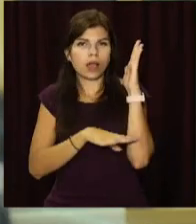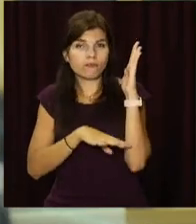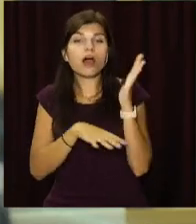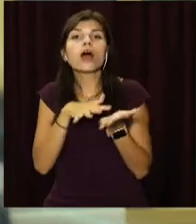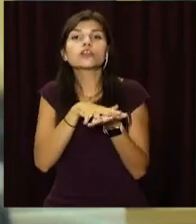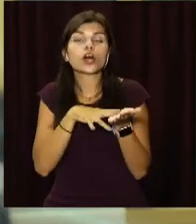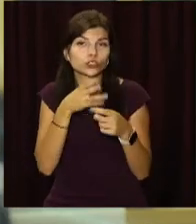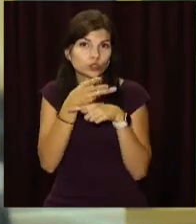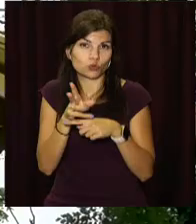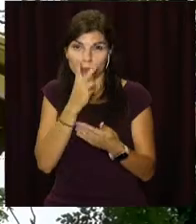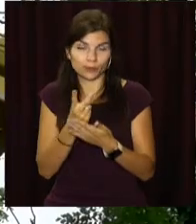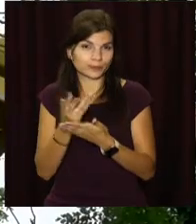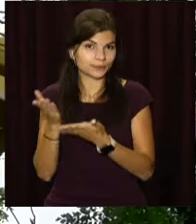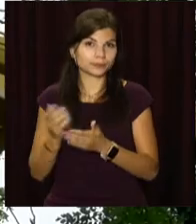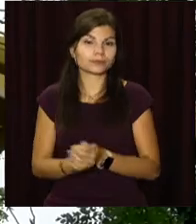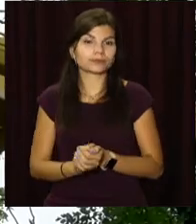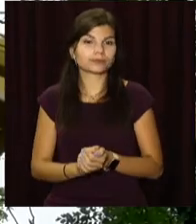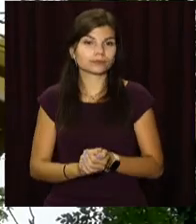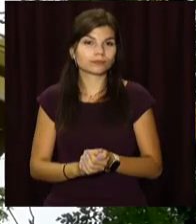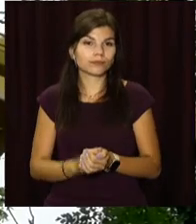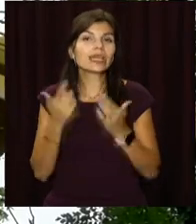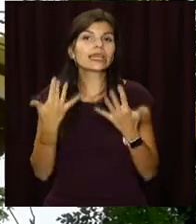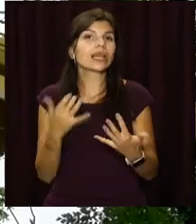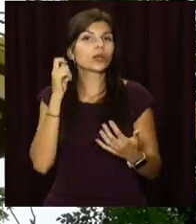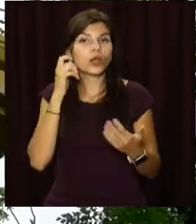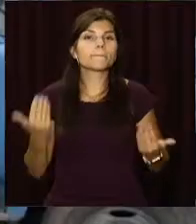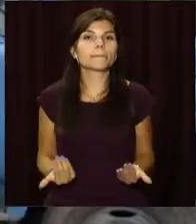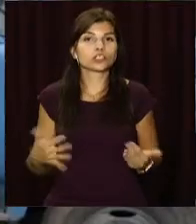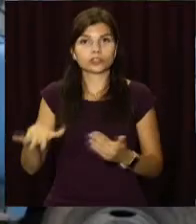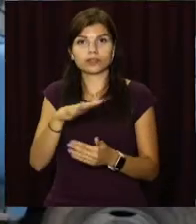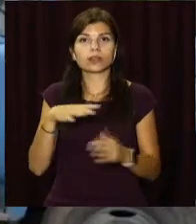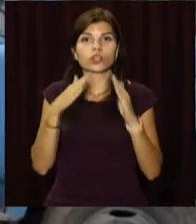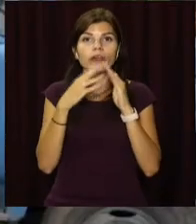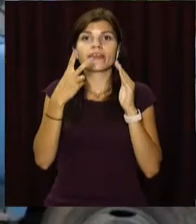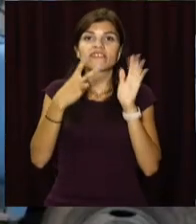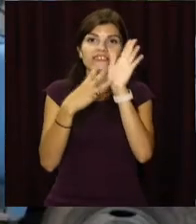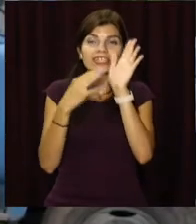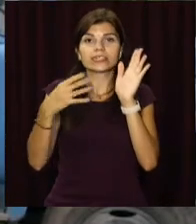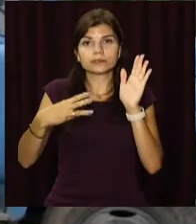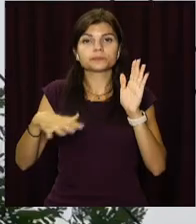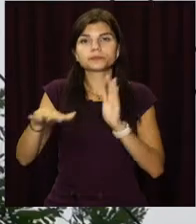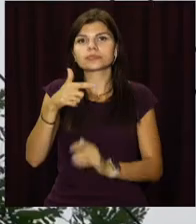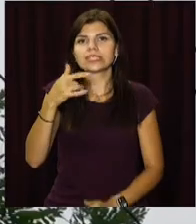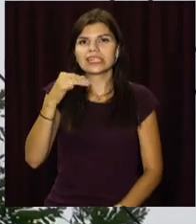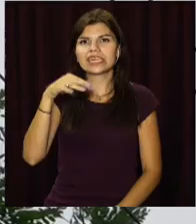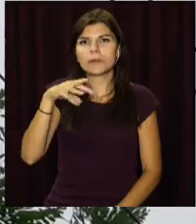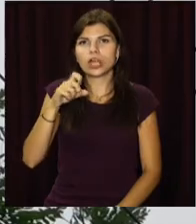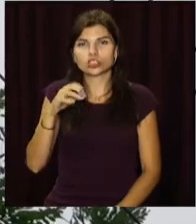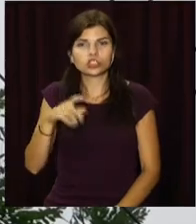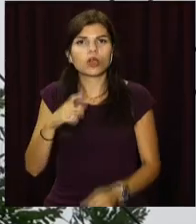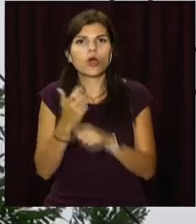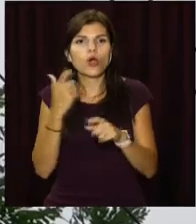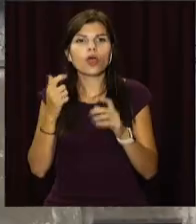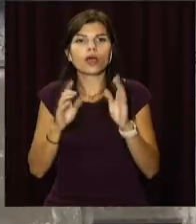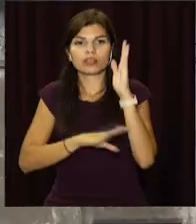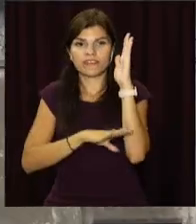Деталі у наступному сюжеті. Кілька років мешканці будинків 28 та 30 на проспекті Гімназичному потерпали від сухого гілля.